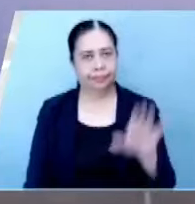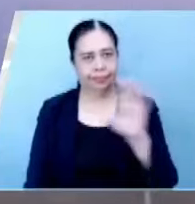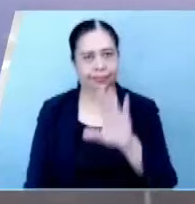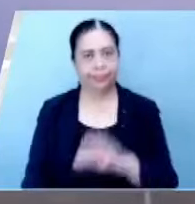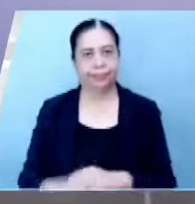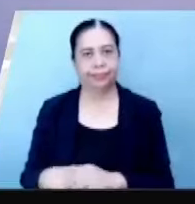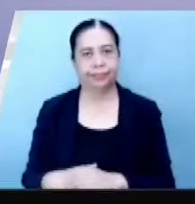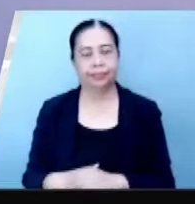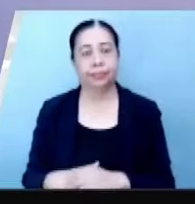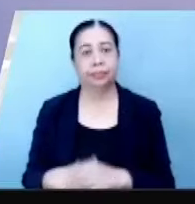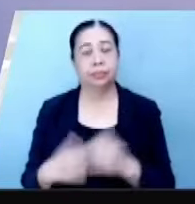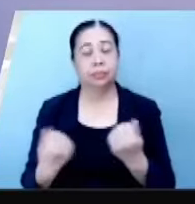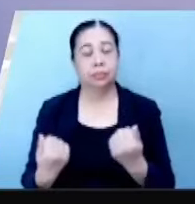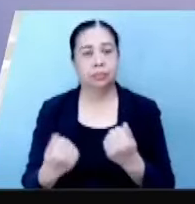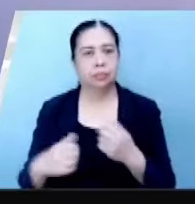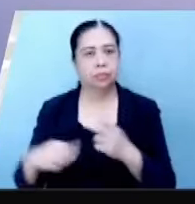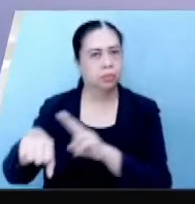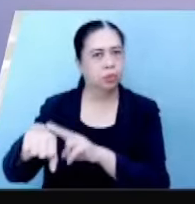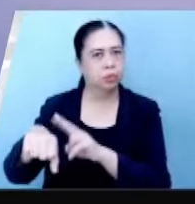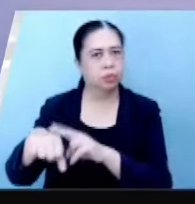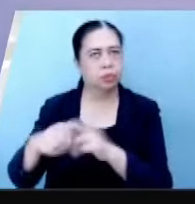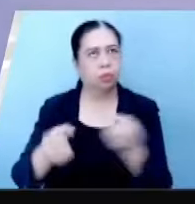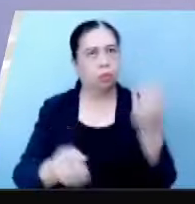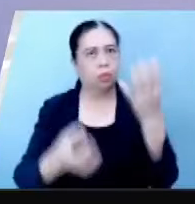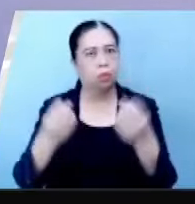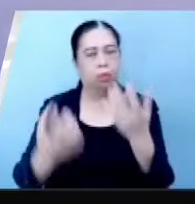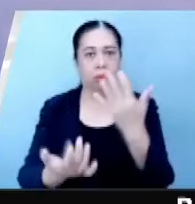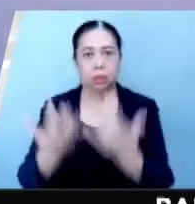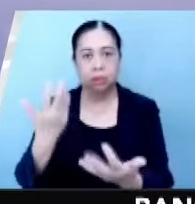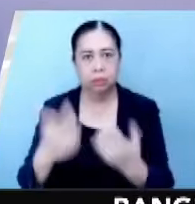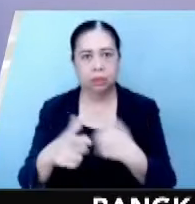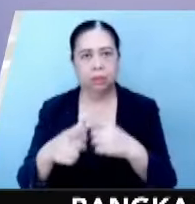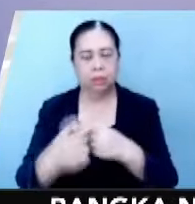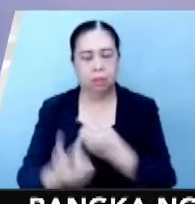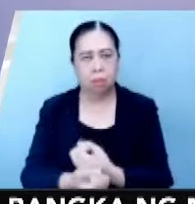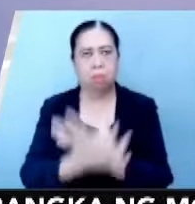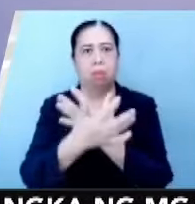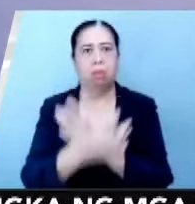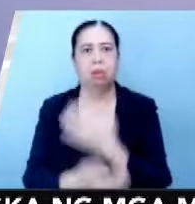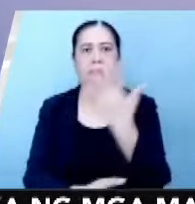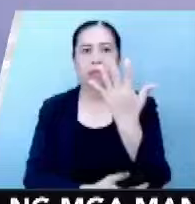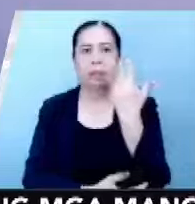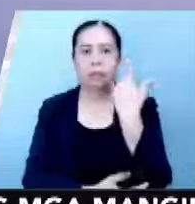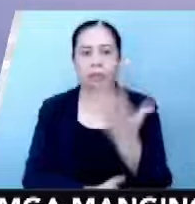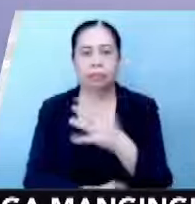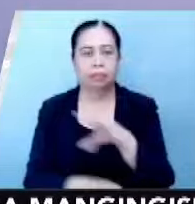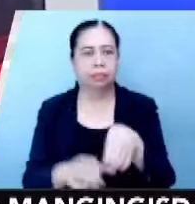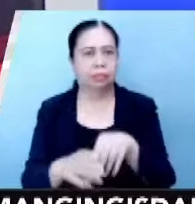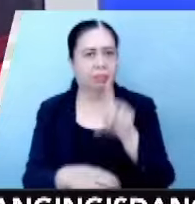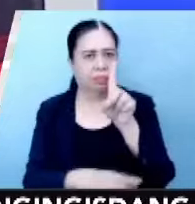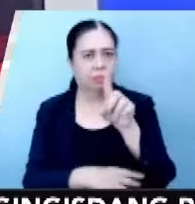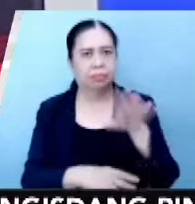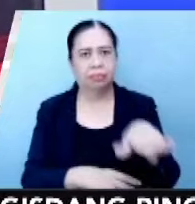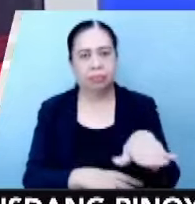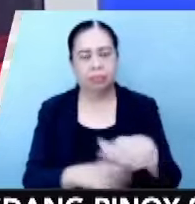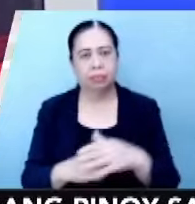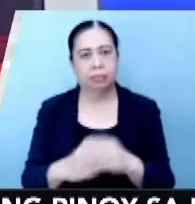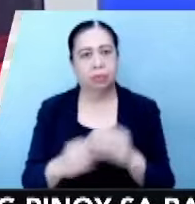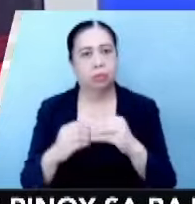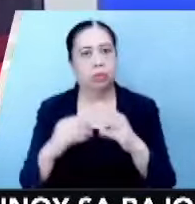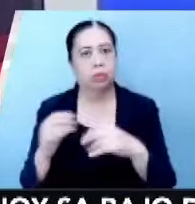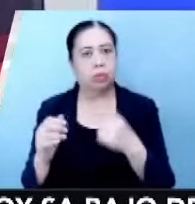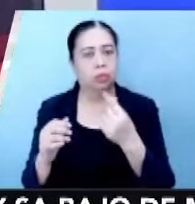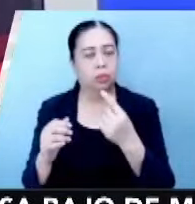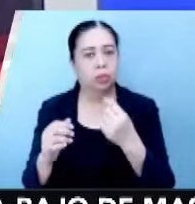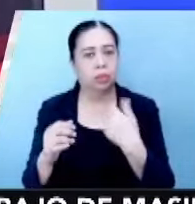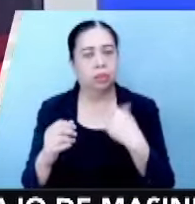isang bodega na mapaputok sa Zamboanga City ang nasunog at sumabog. 5 ang patay, kabilang ang isang bata. Mahigit 20 ang sugatan